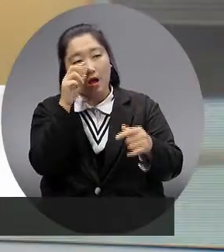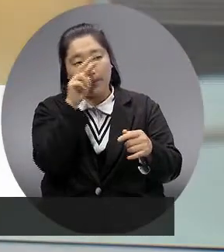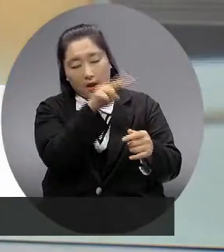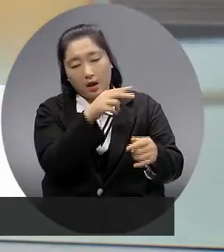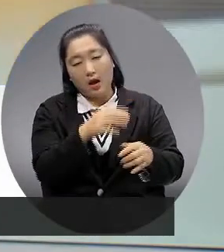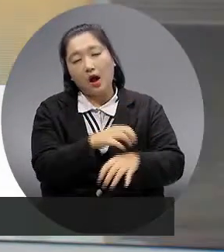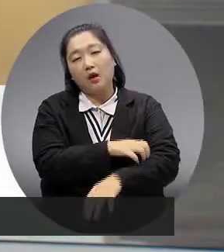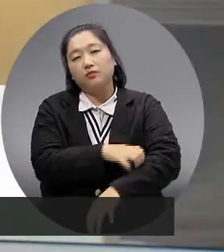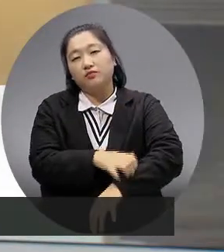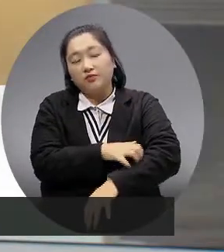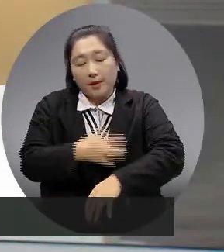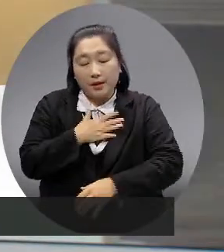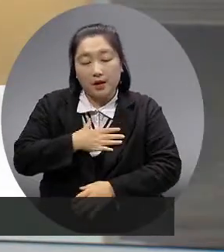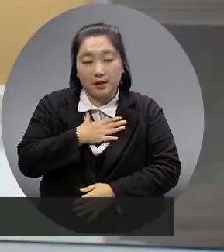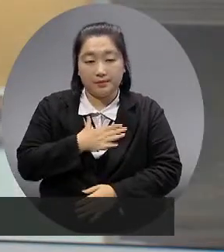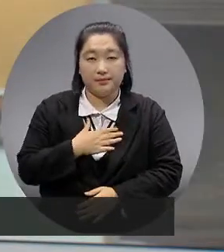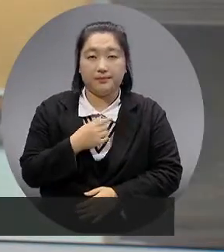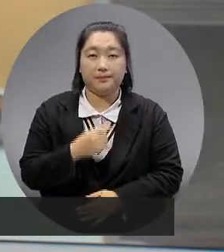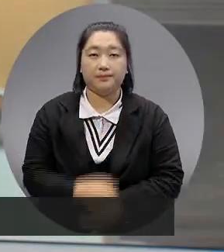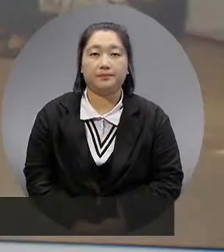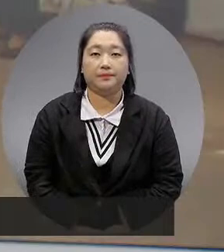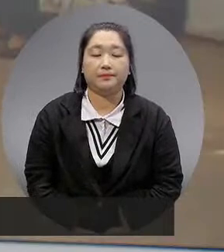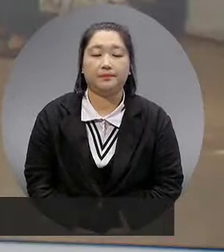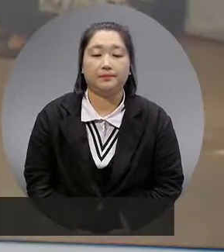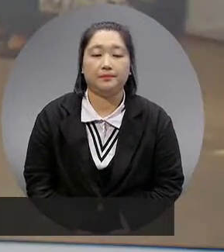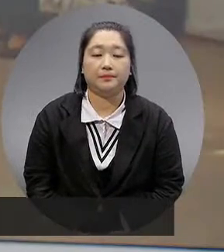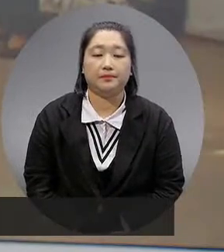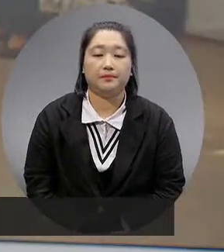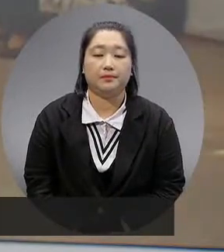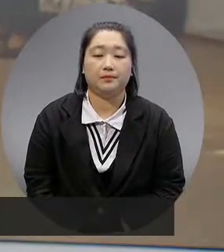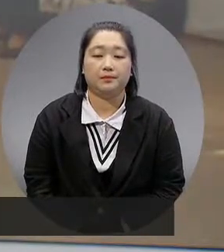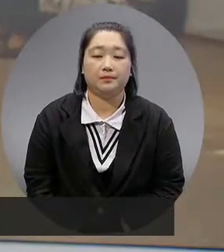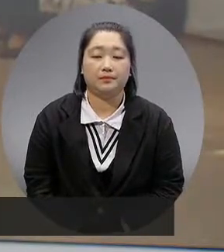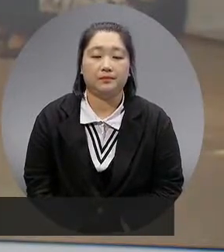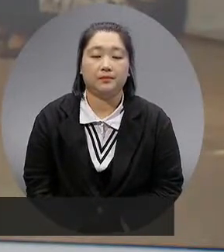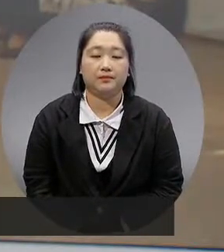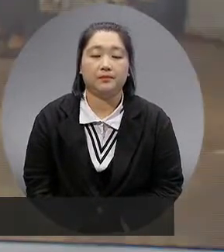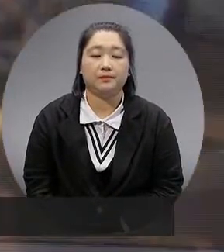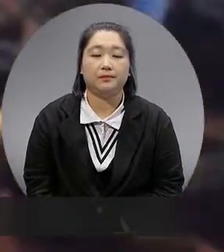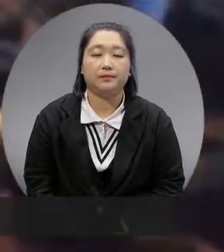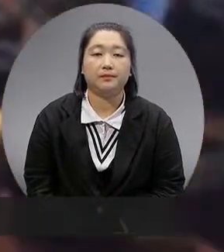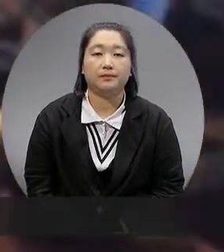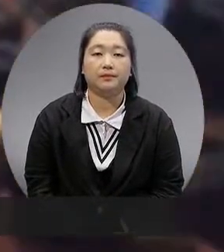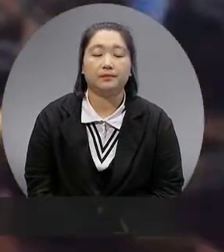시민들은 불편한 감정을 드러내기도 했습니다. 조미애 기자입니다.